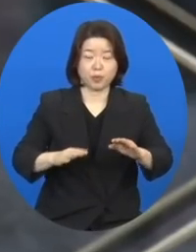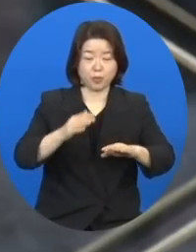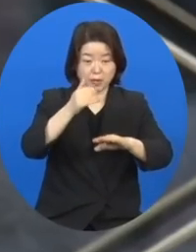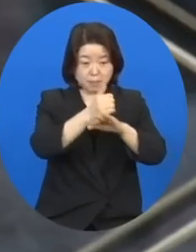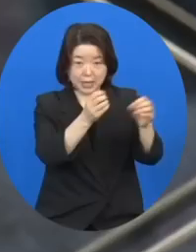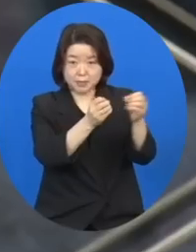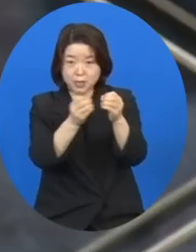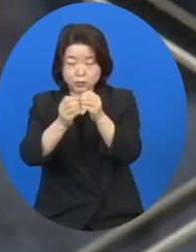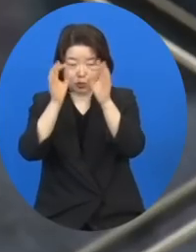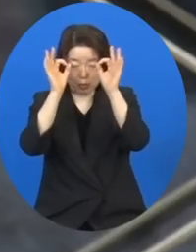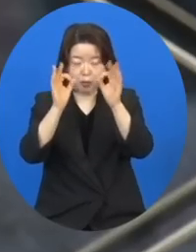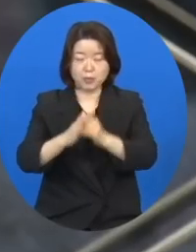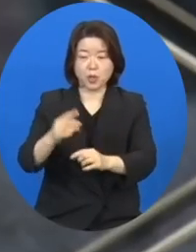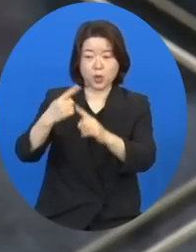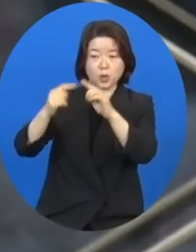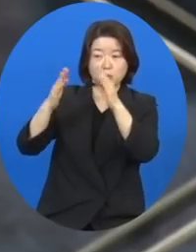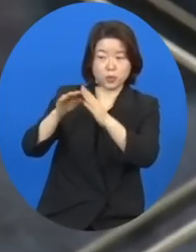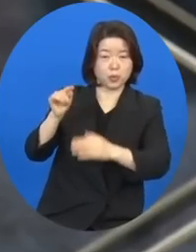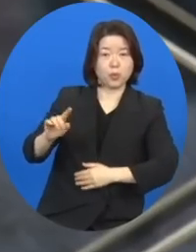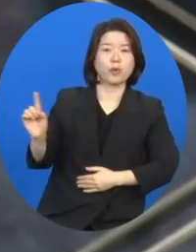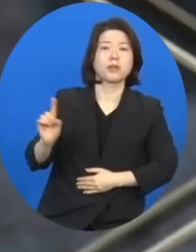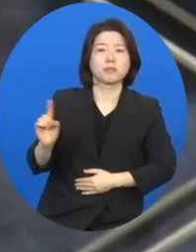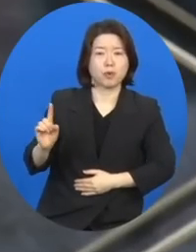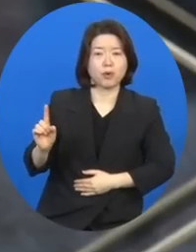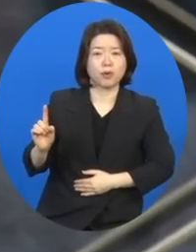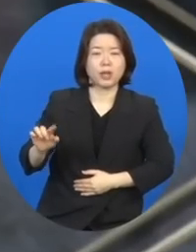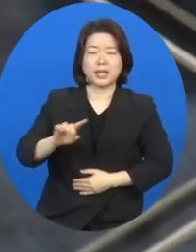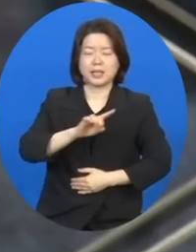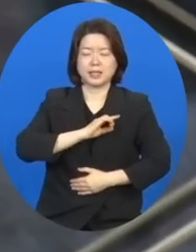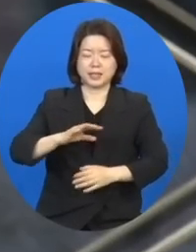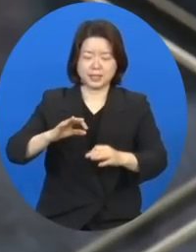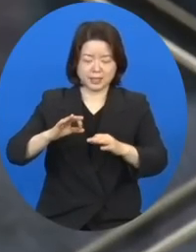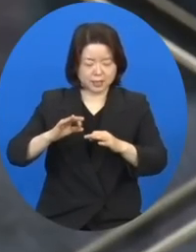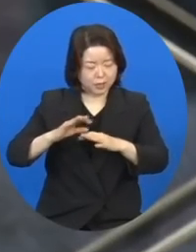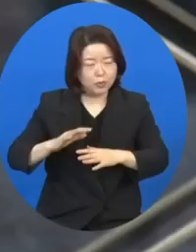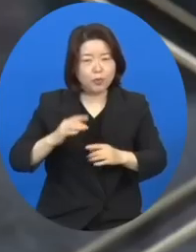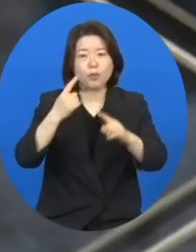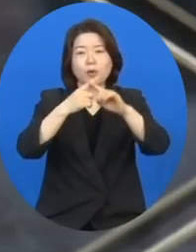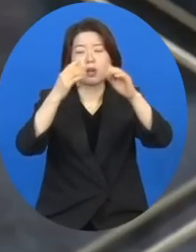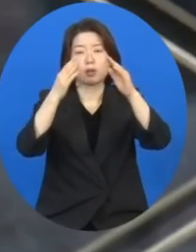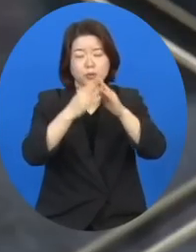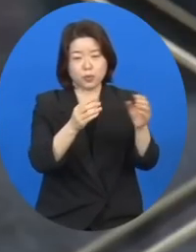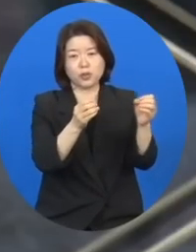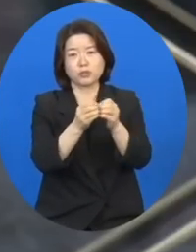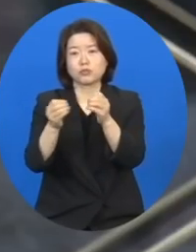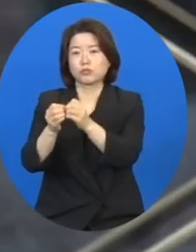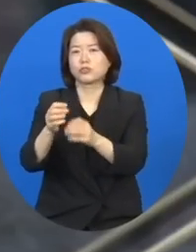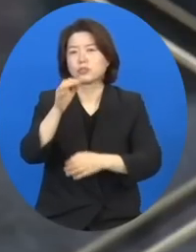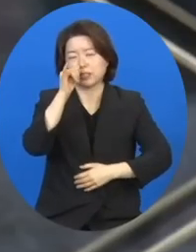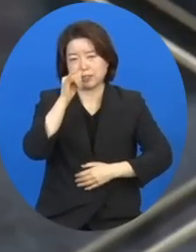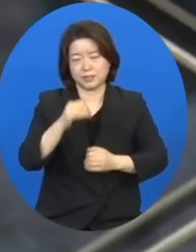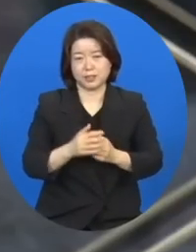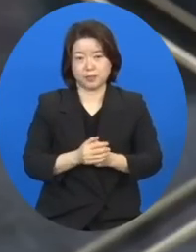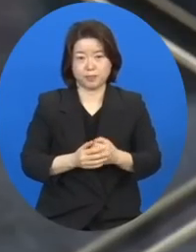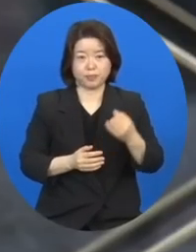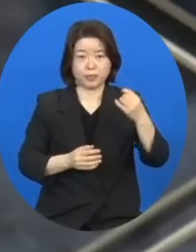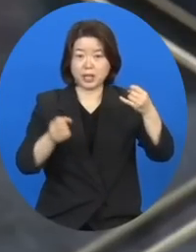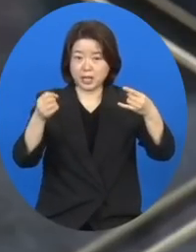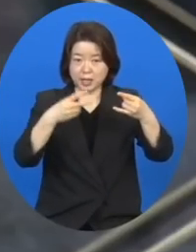이 교회란 무엇인가? 정말 가장 놀라운 교회에 대한 구절 중에 하나입니다. 에베소서 1장